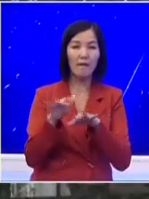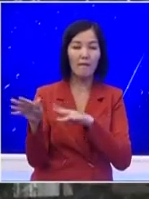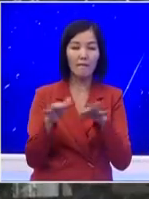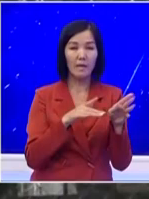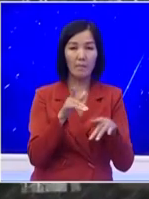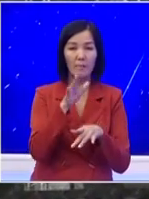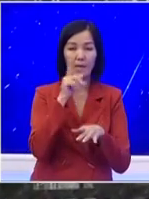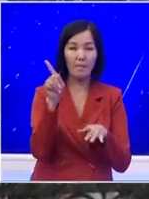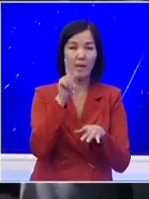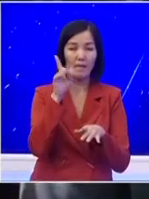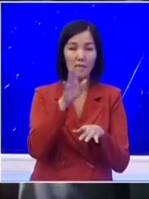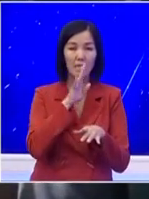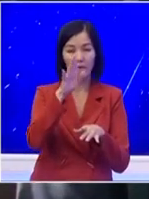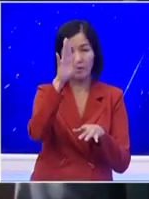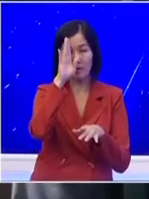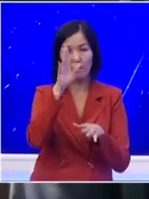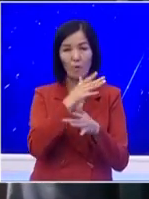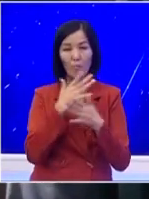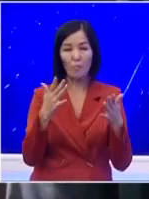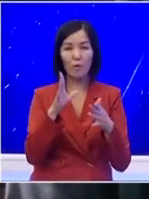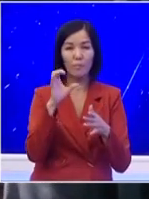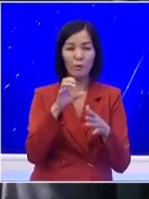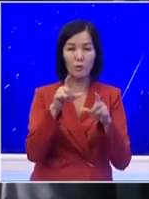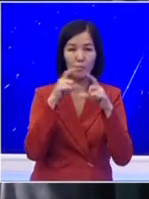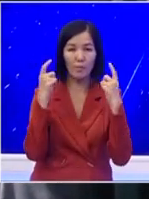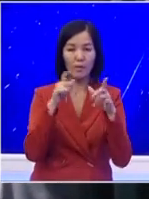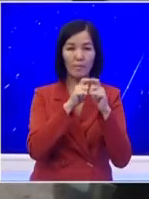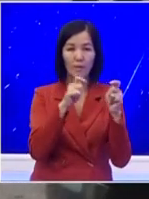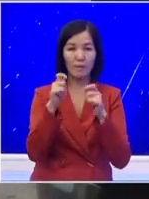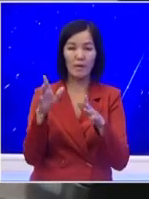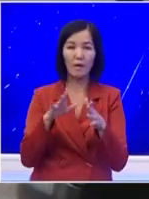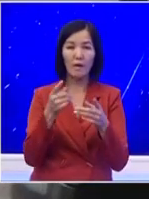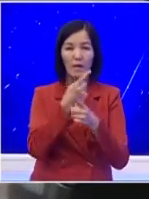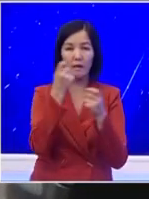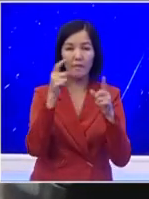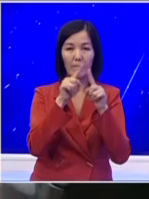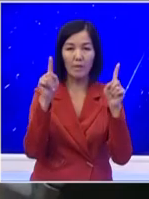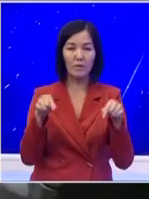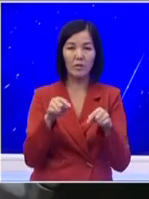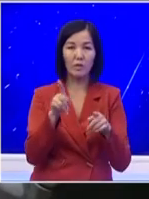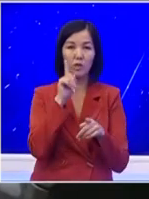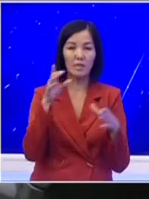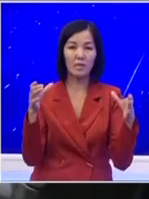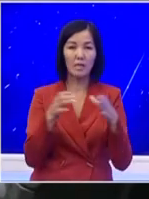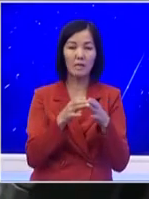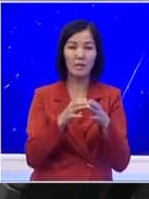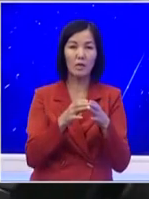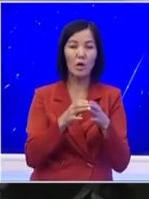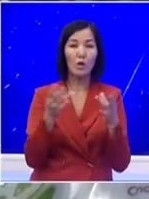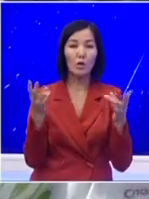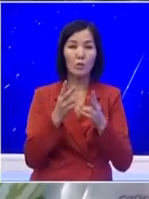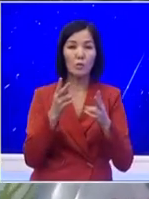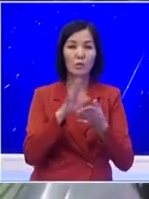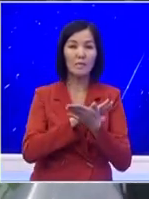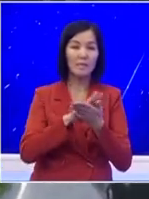мероприятия молодые люди раздали жителям более 500 масок. Наряду с этим, с помощью информационных буклетов, жасыл-елевцы призывают граждан соблюдать